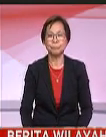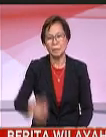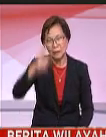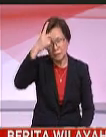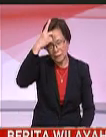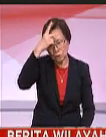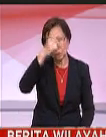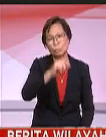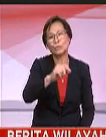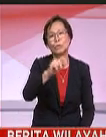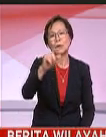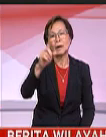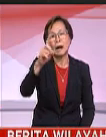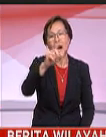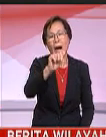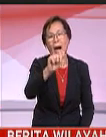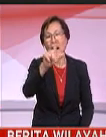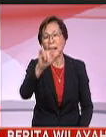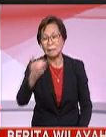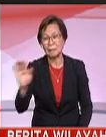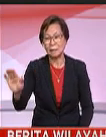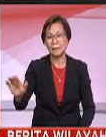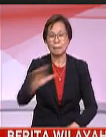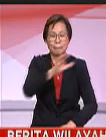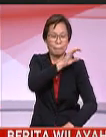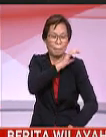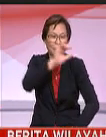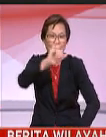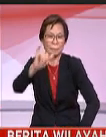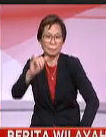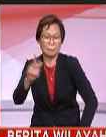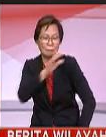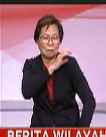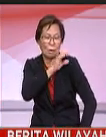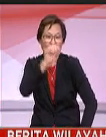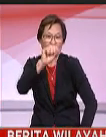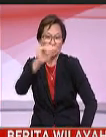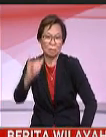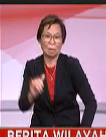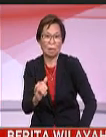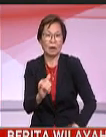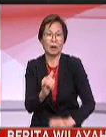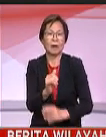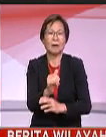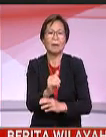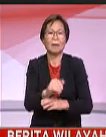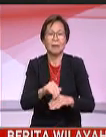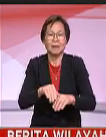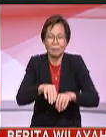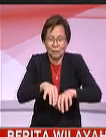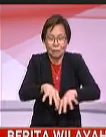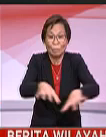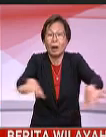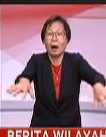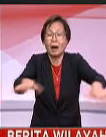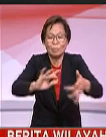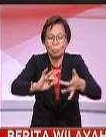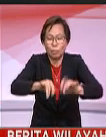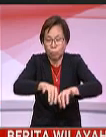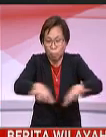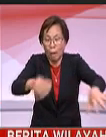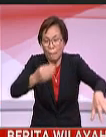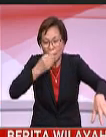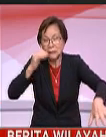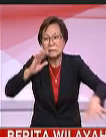Dato' Amar Awang Tengah Ali Hassan yang juga pengerusi jawatankuasa kecil Rantaian Bekalan Makanan Sarawak